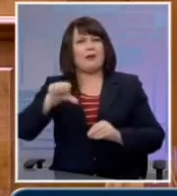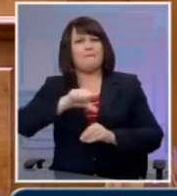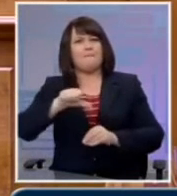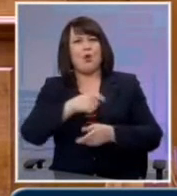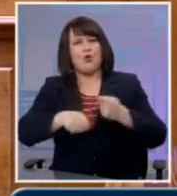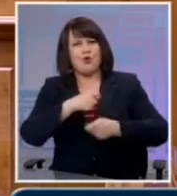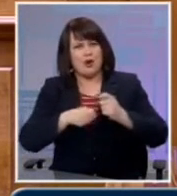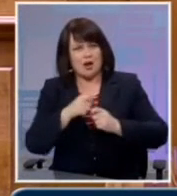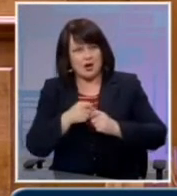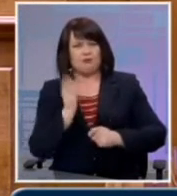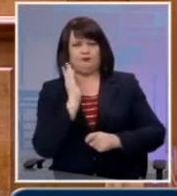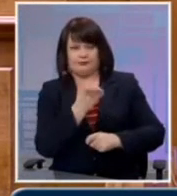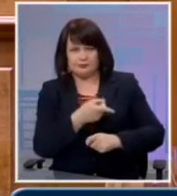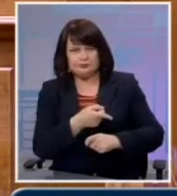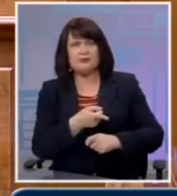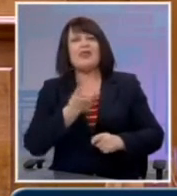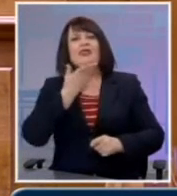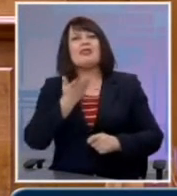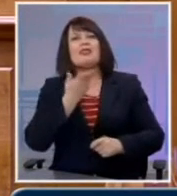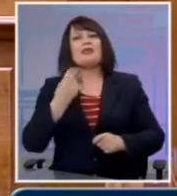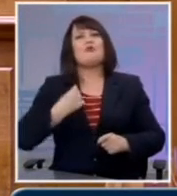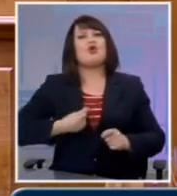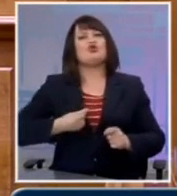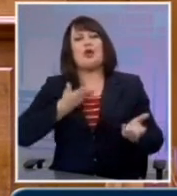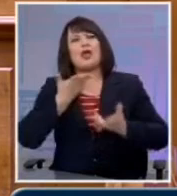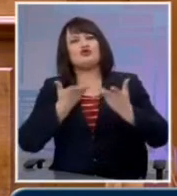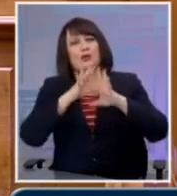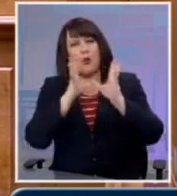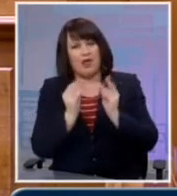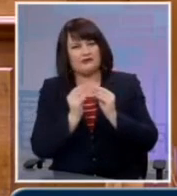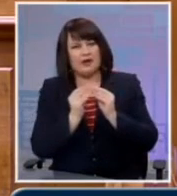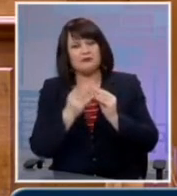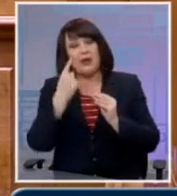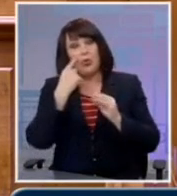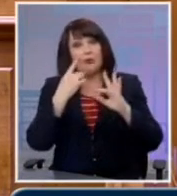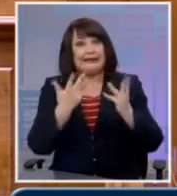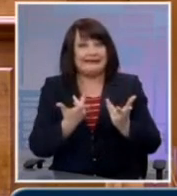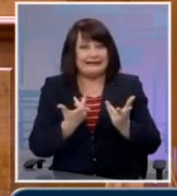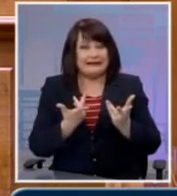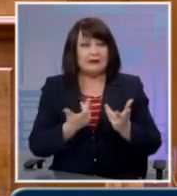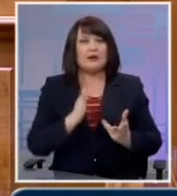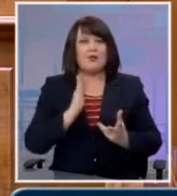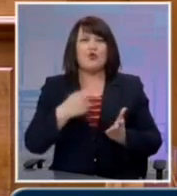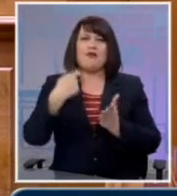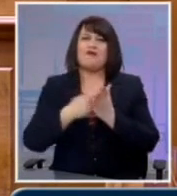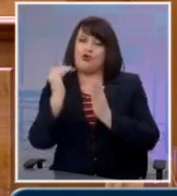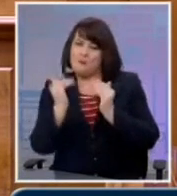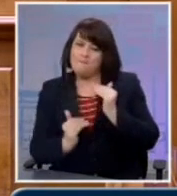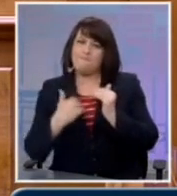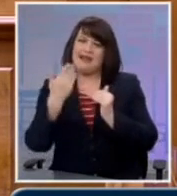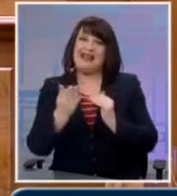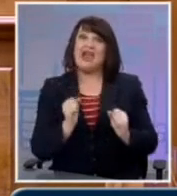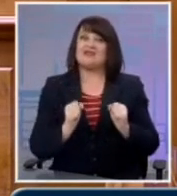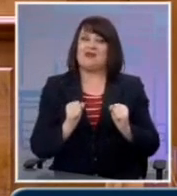Η αναθεώρηση των δημοσίων δαπανών, ώστε να δημιουργηθεί δημοσιονομικός χώρος και για τη μείωση της φορολογίας, αλλά με τρόπο